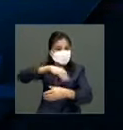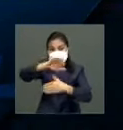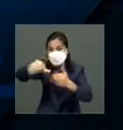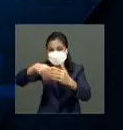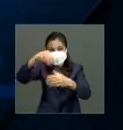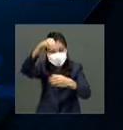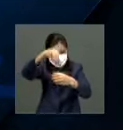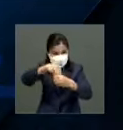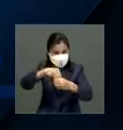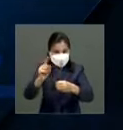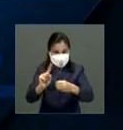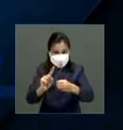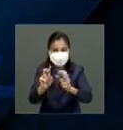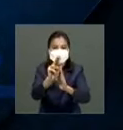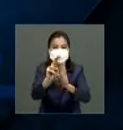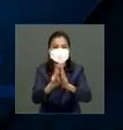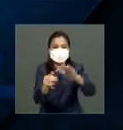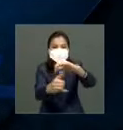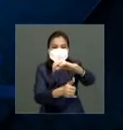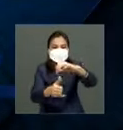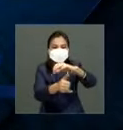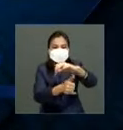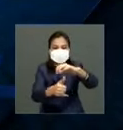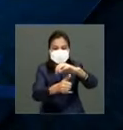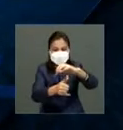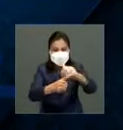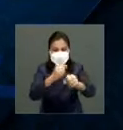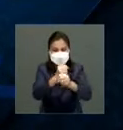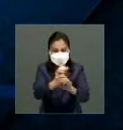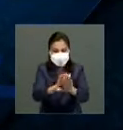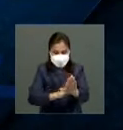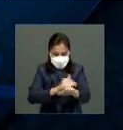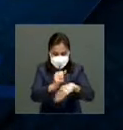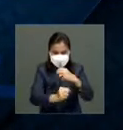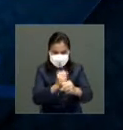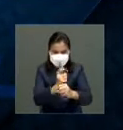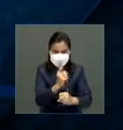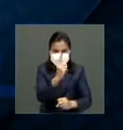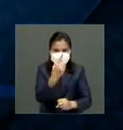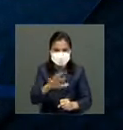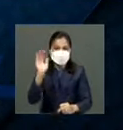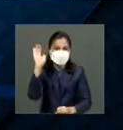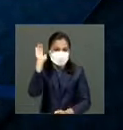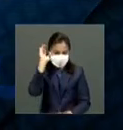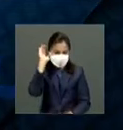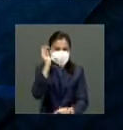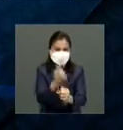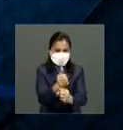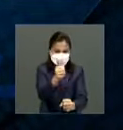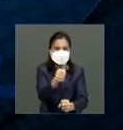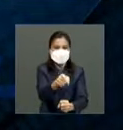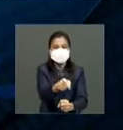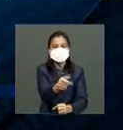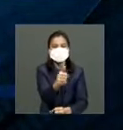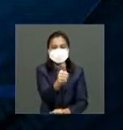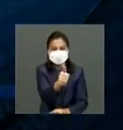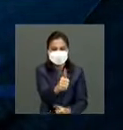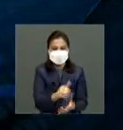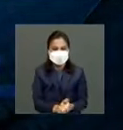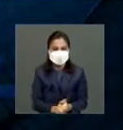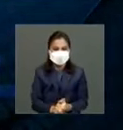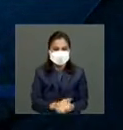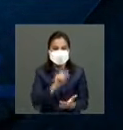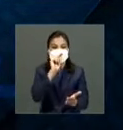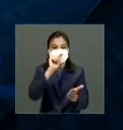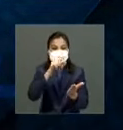อยู่ในระบบของควอรันทีนซึ่งเราทำมาเป็นปีกว่าอยู่แล้วนะครับเราเชื่อมั่นในระบบนี้อยู่พอสมควรนะครับไอร์แลนด์